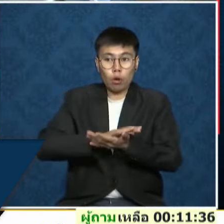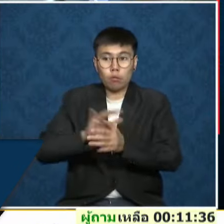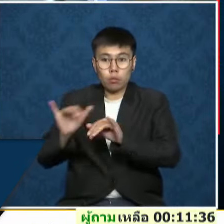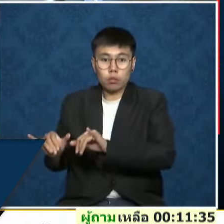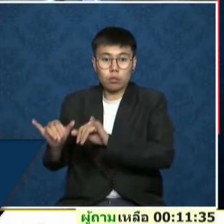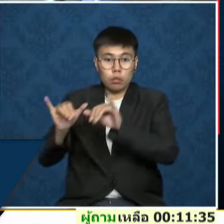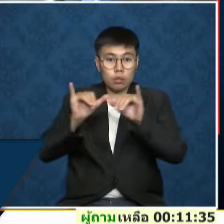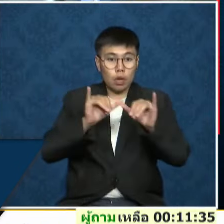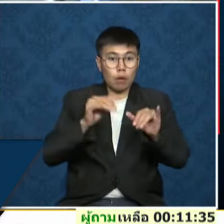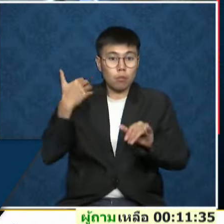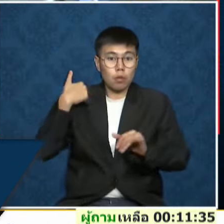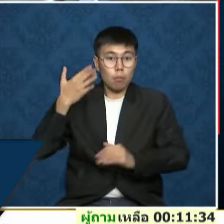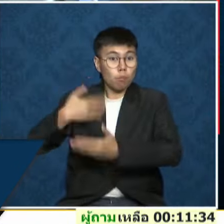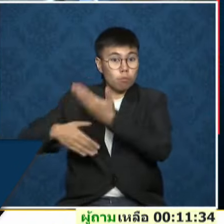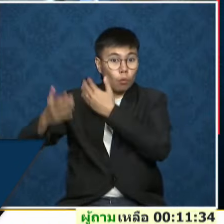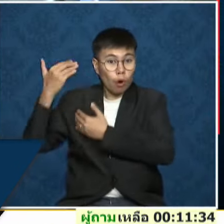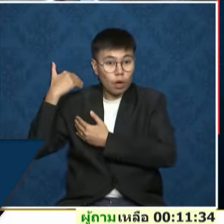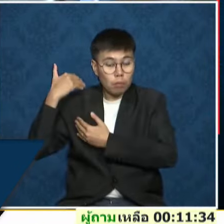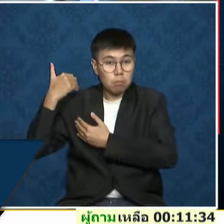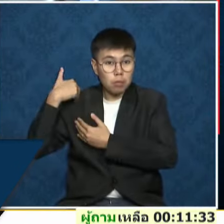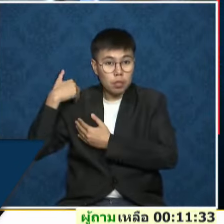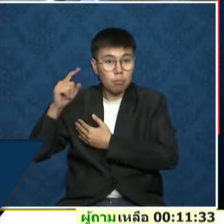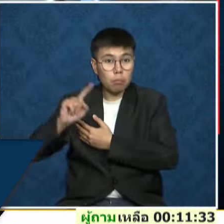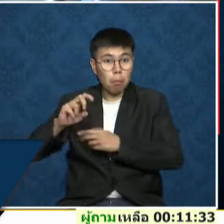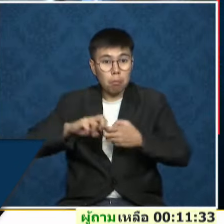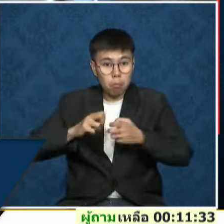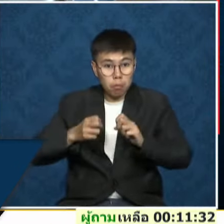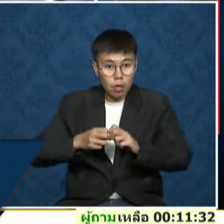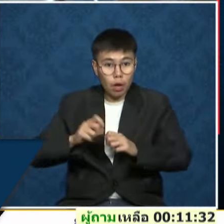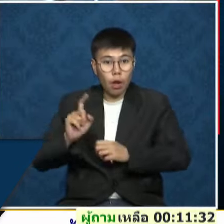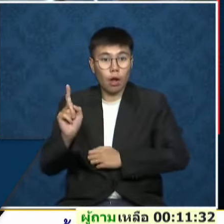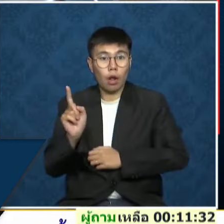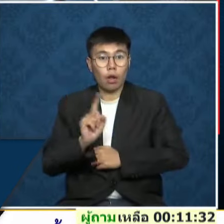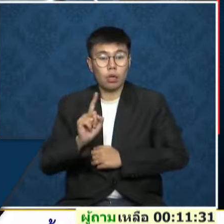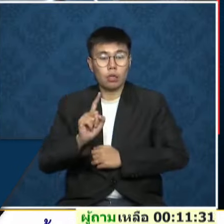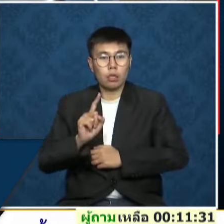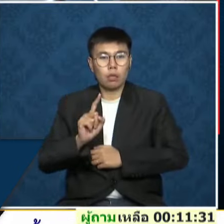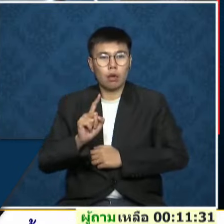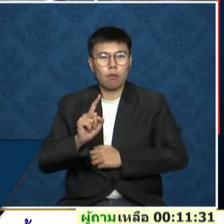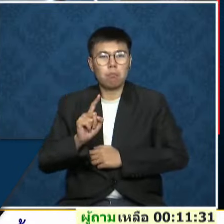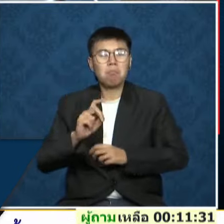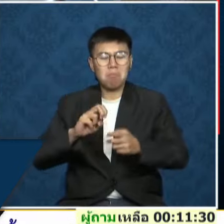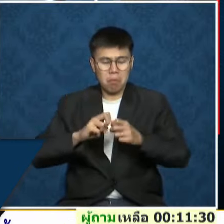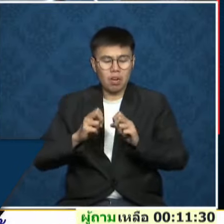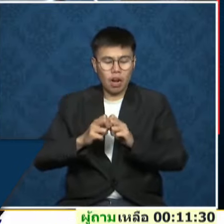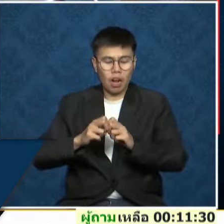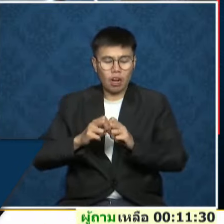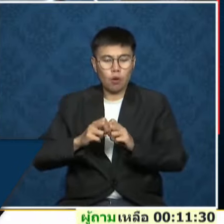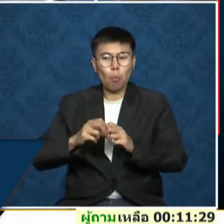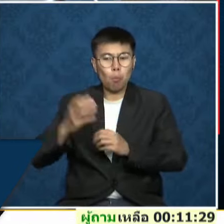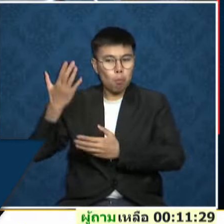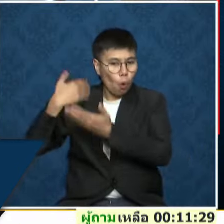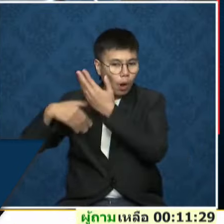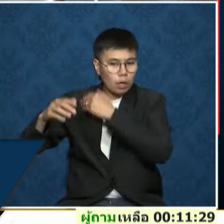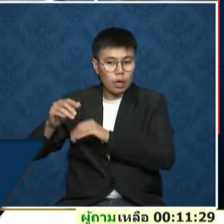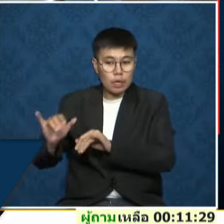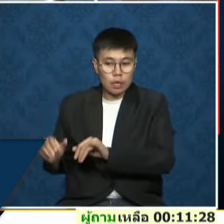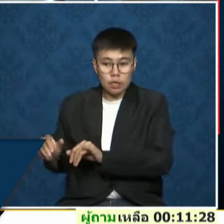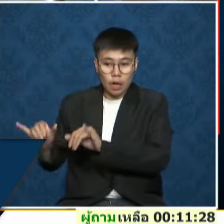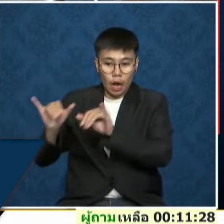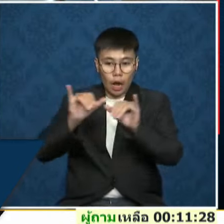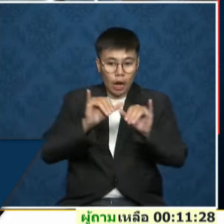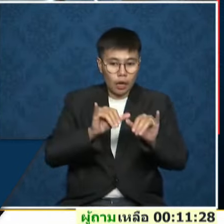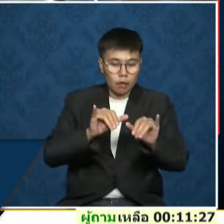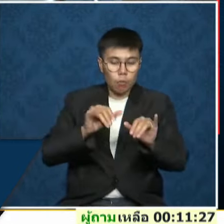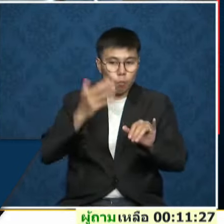ไงตามประวัติก็มีว่ามีประวัติที่อาจจะไม่ค่อยจะดีนักจากโรงเรียนเดิมนะคะเอาล่